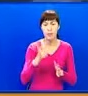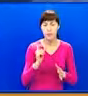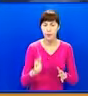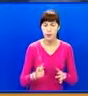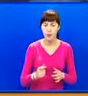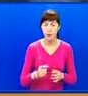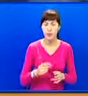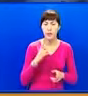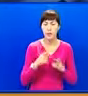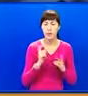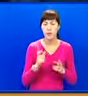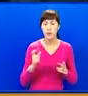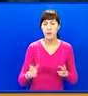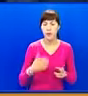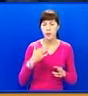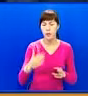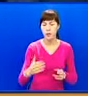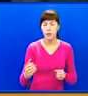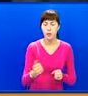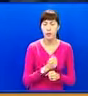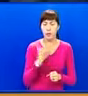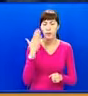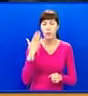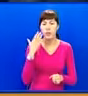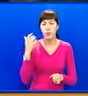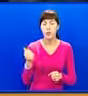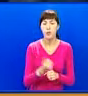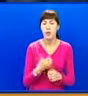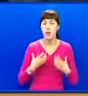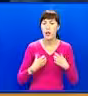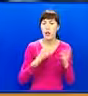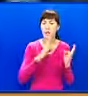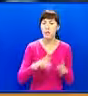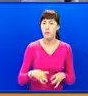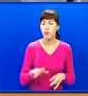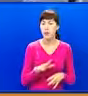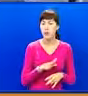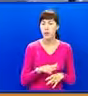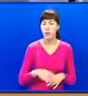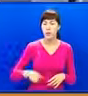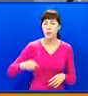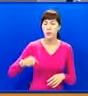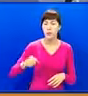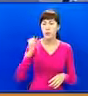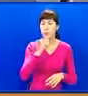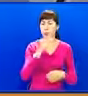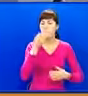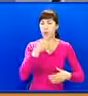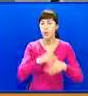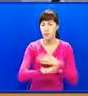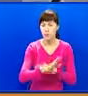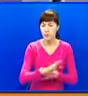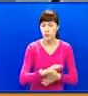азамат жәбірленушінің бет тұсынан ұрып, жеңіл дәрежеде денсаулығына зиян келтіріп, қолындағы сөмкесін тартып алады. Оқиға